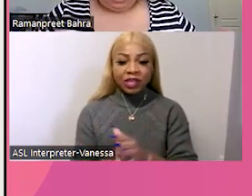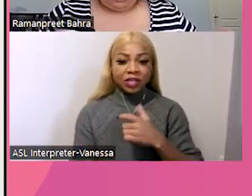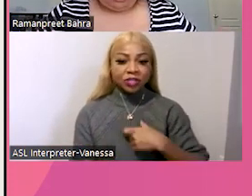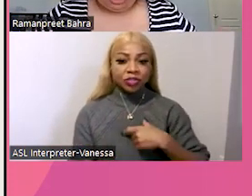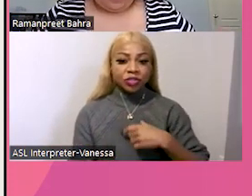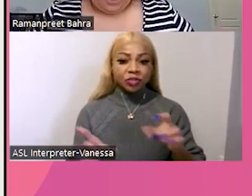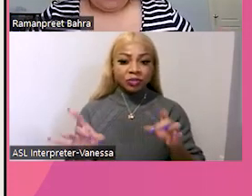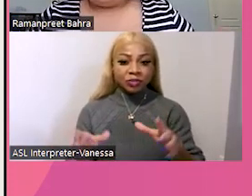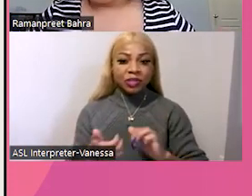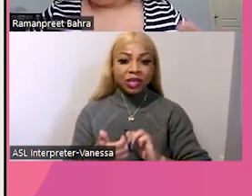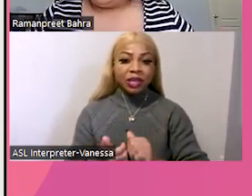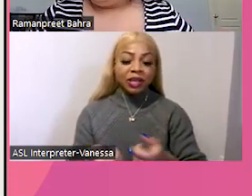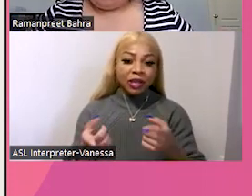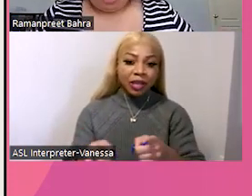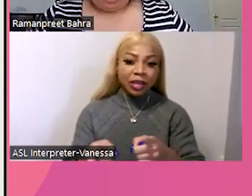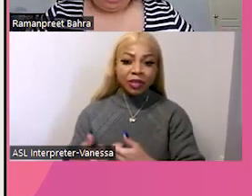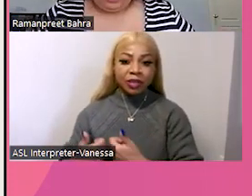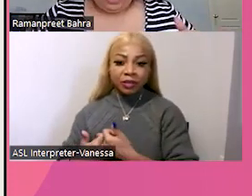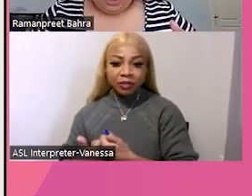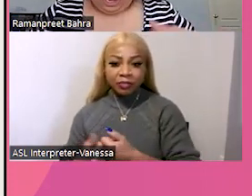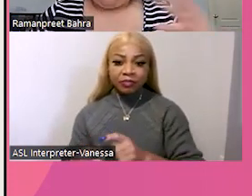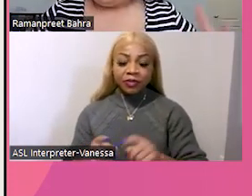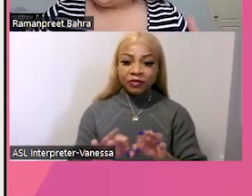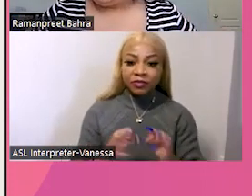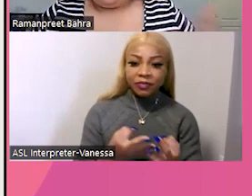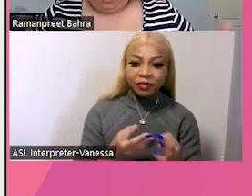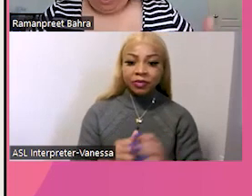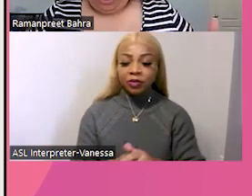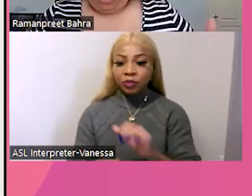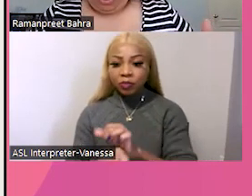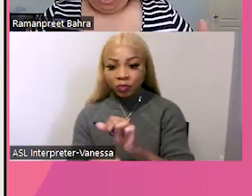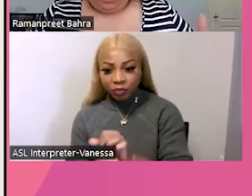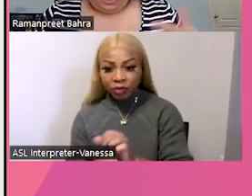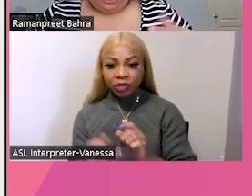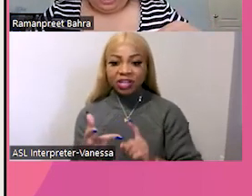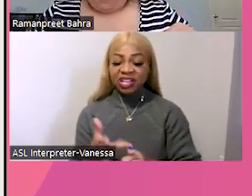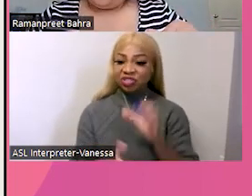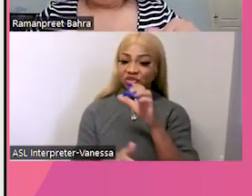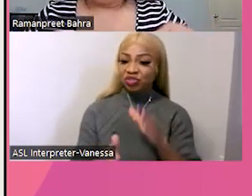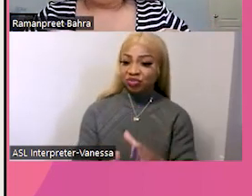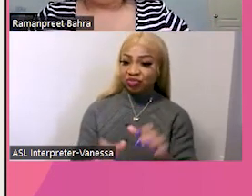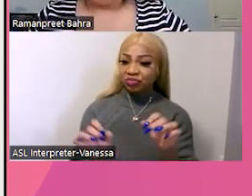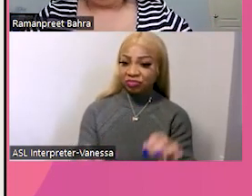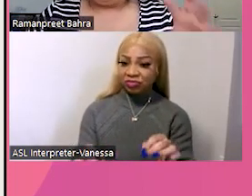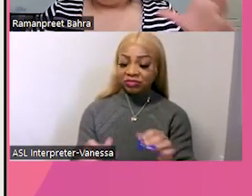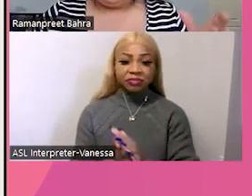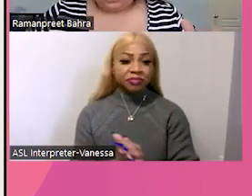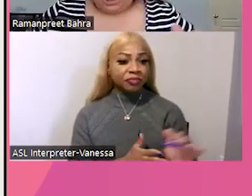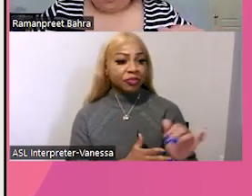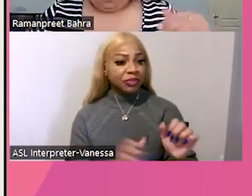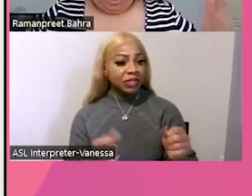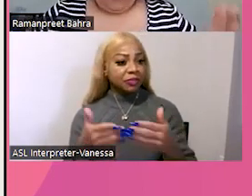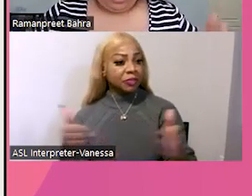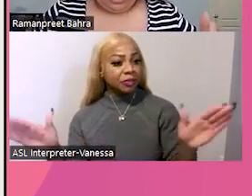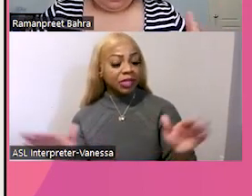Et ça peut se produire par des relations intimes, dans le cercle familial, au